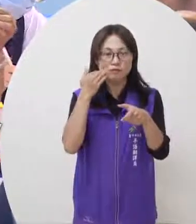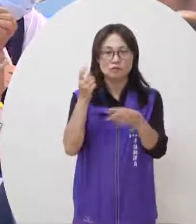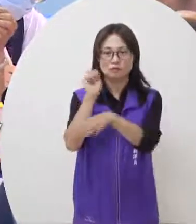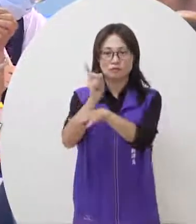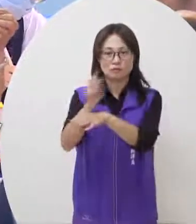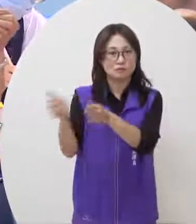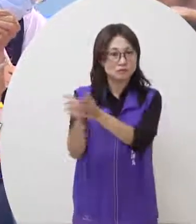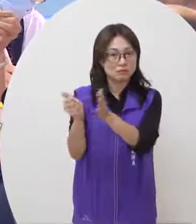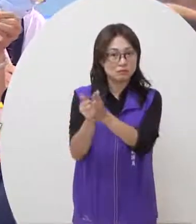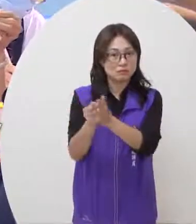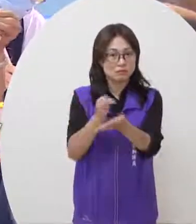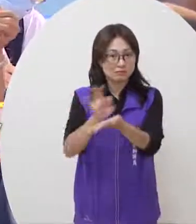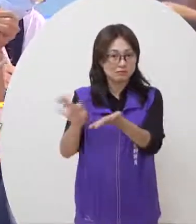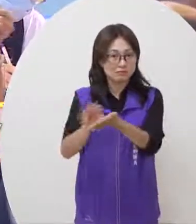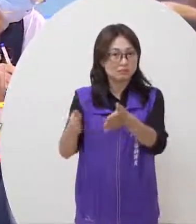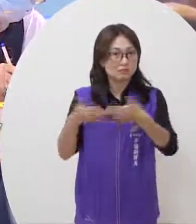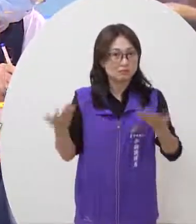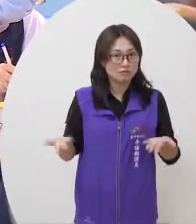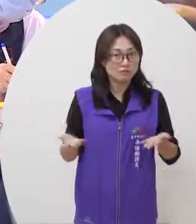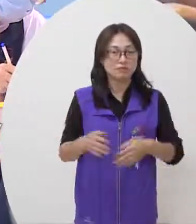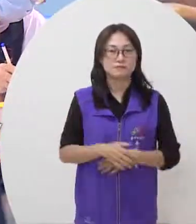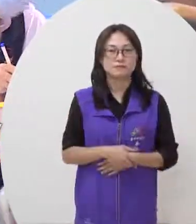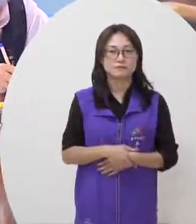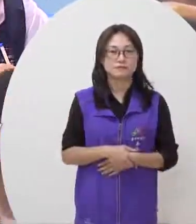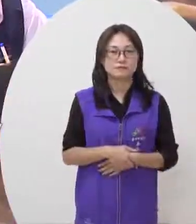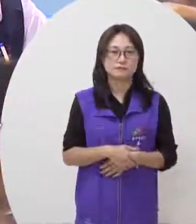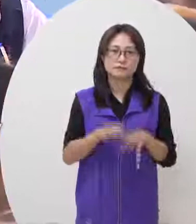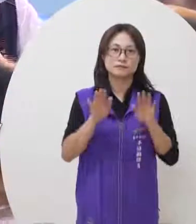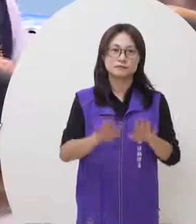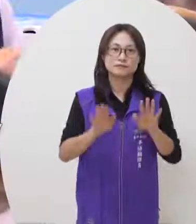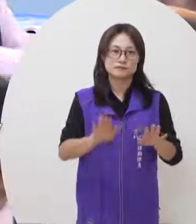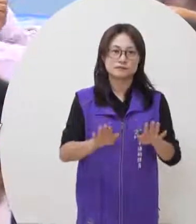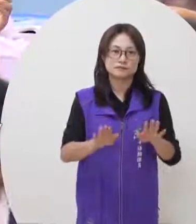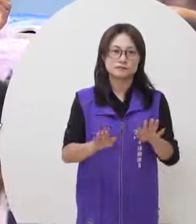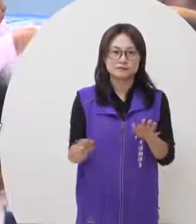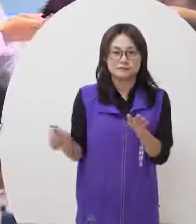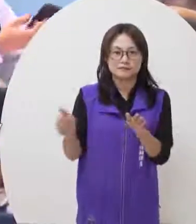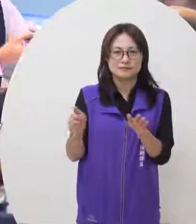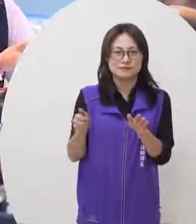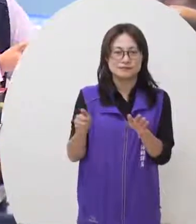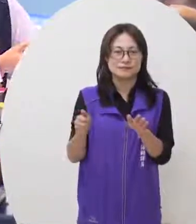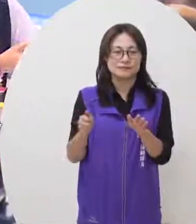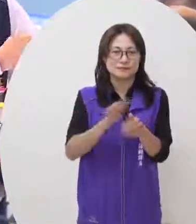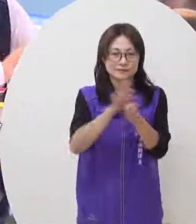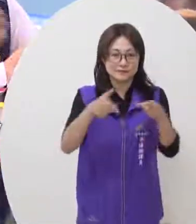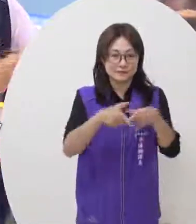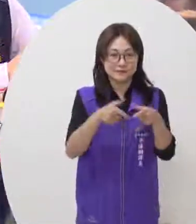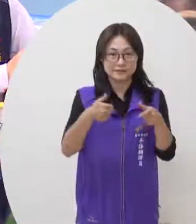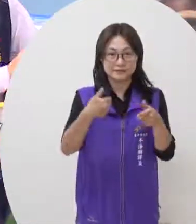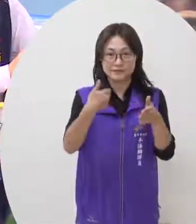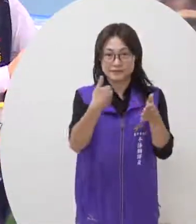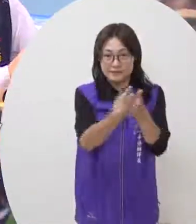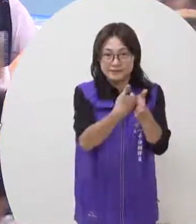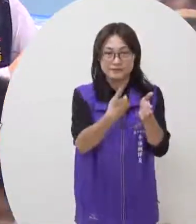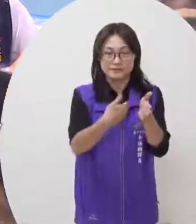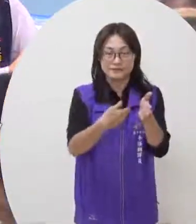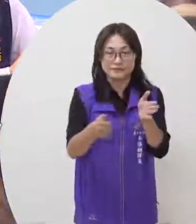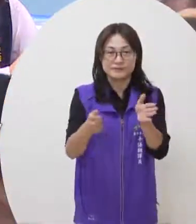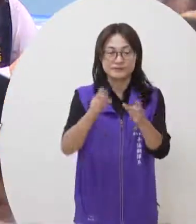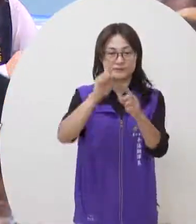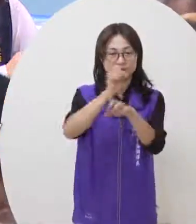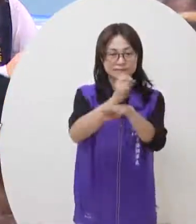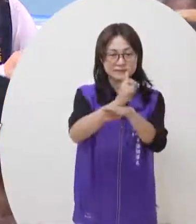哎，这个部分呐、啊，因为现在是五十块啊，因为既然我们有一个大车队哈、哦，这个上